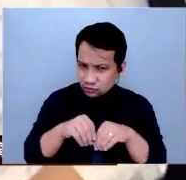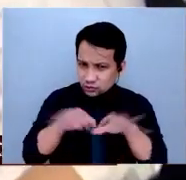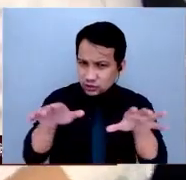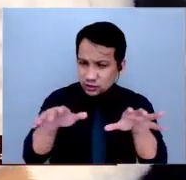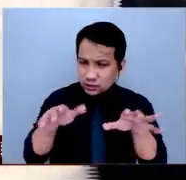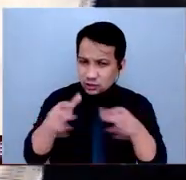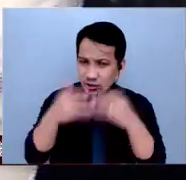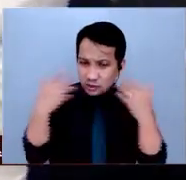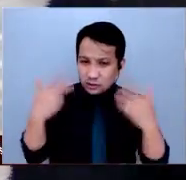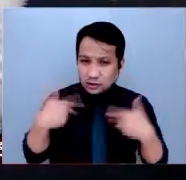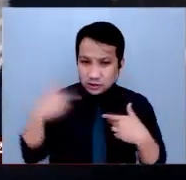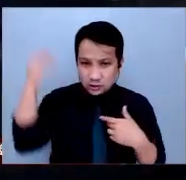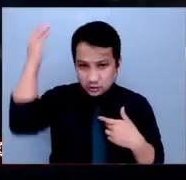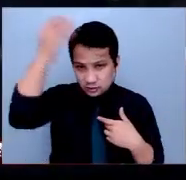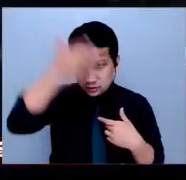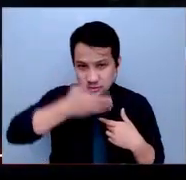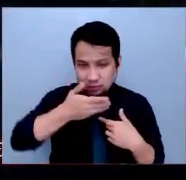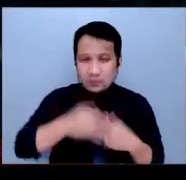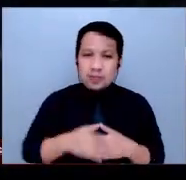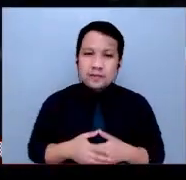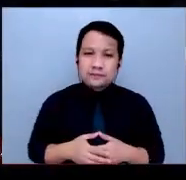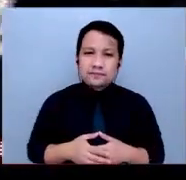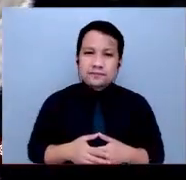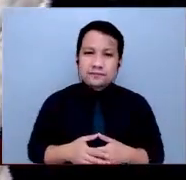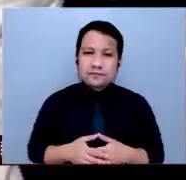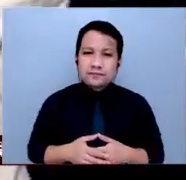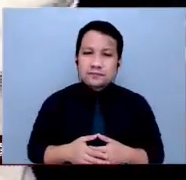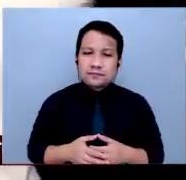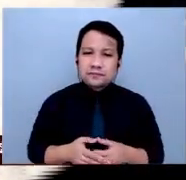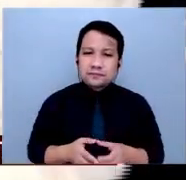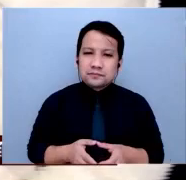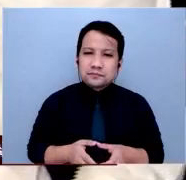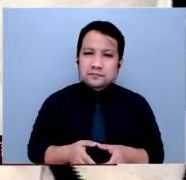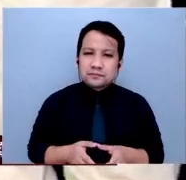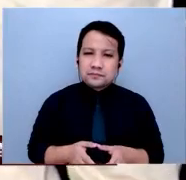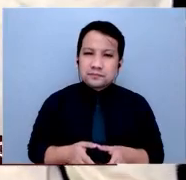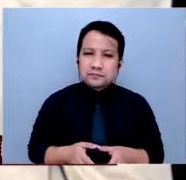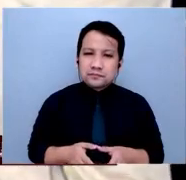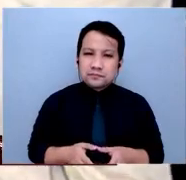kapag mayroong suot na face shield.